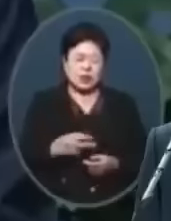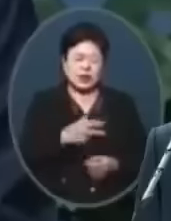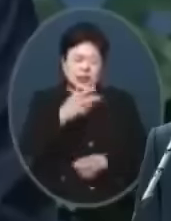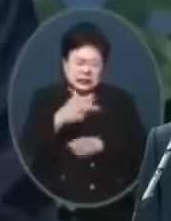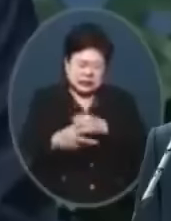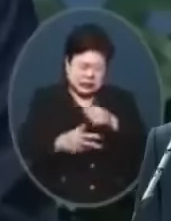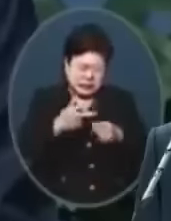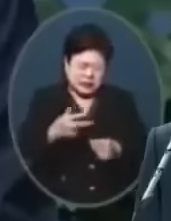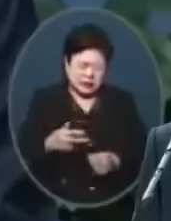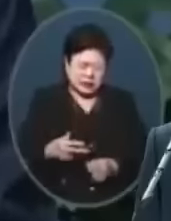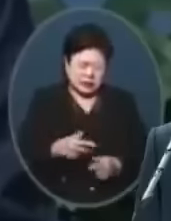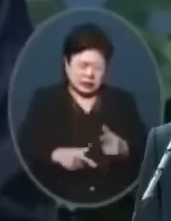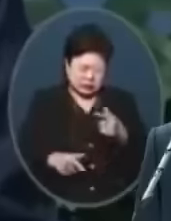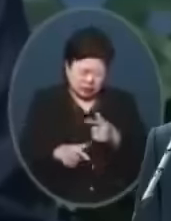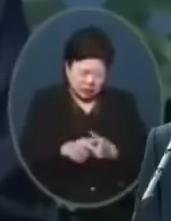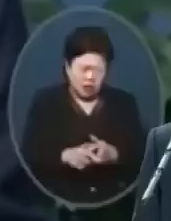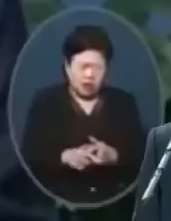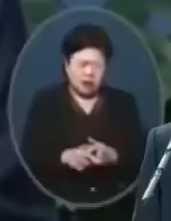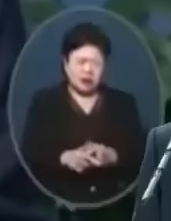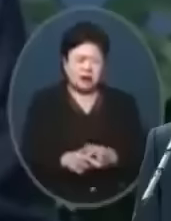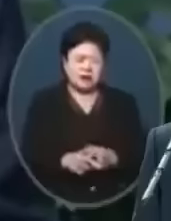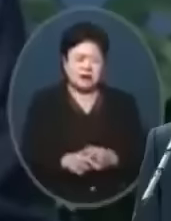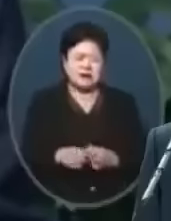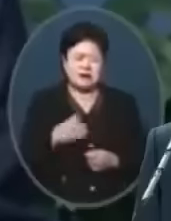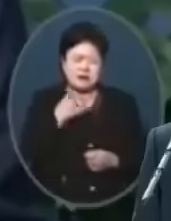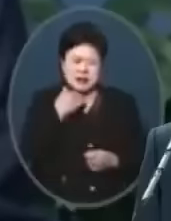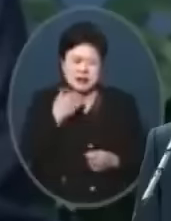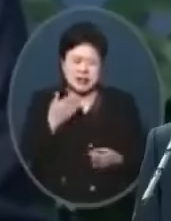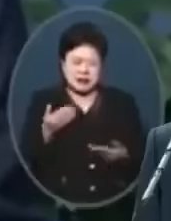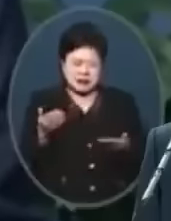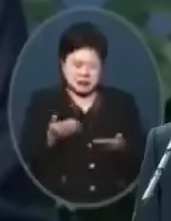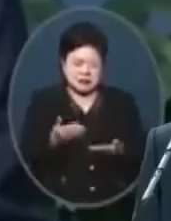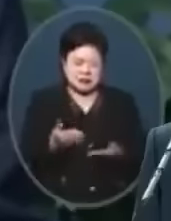라헬을 위해서 내가 7년 동안 또 일을 하게 드리겠습니다.